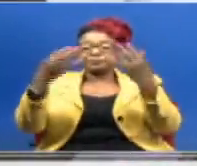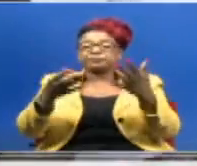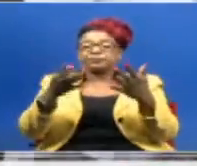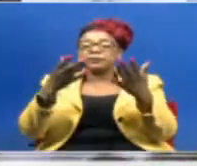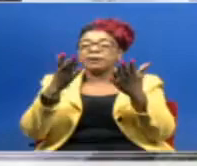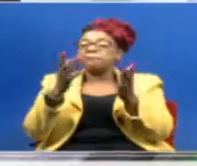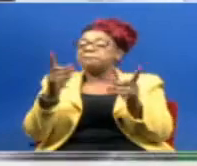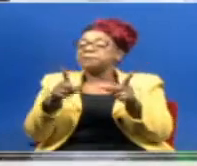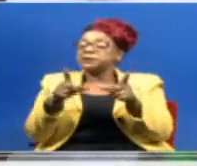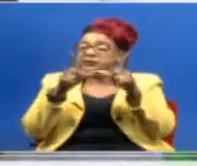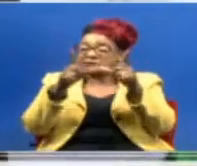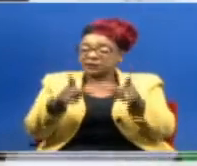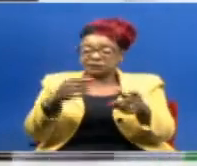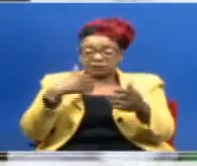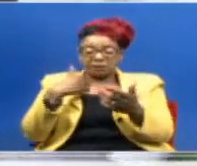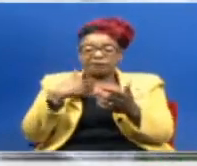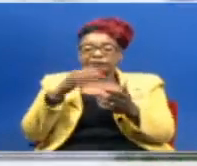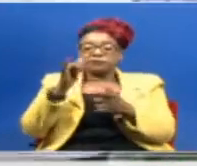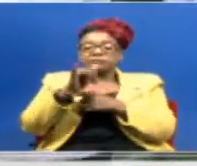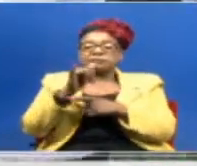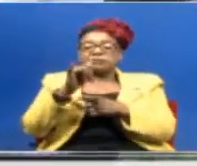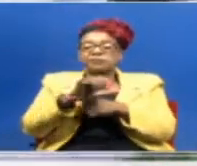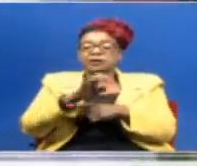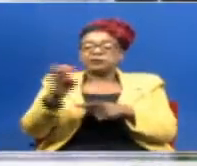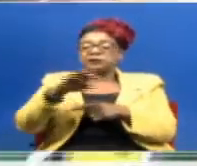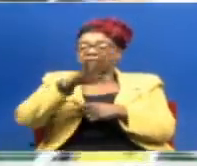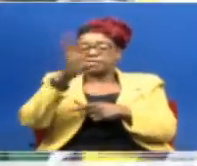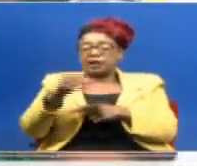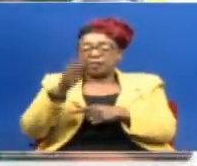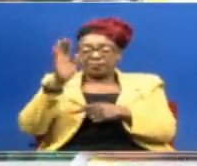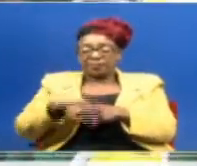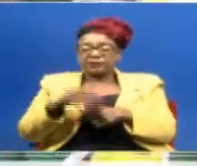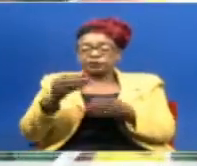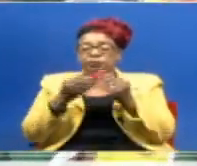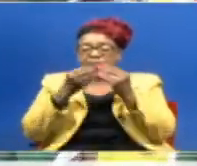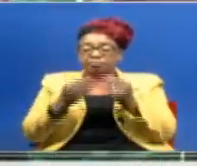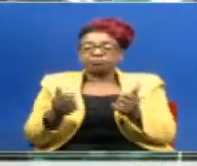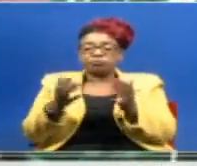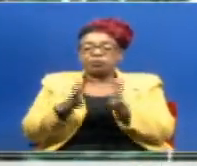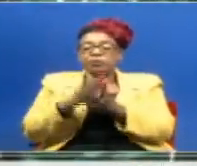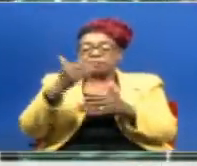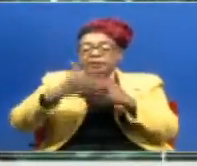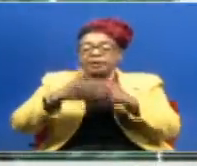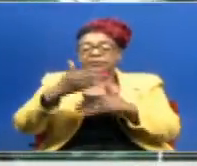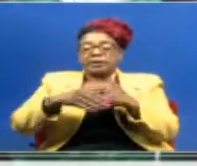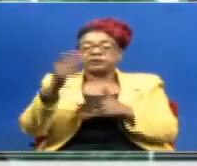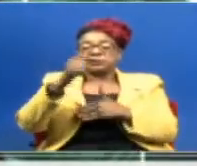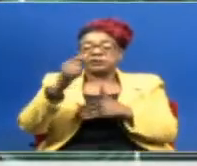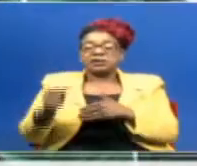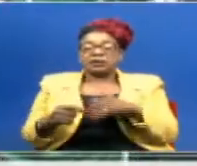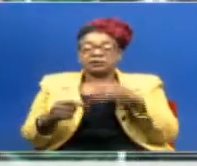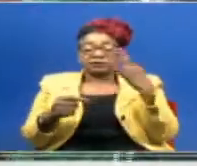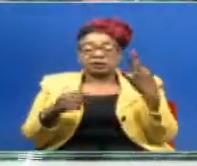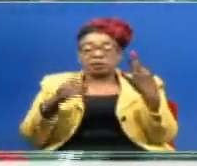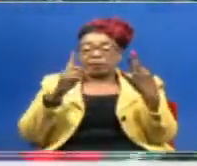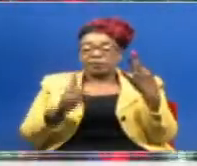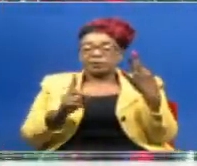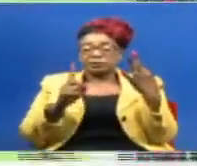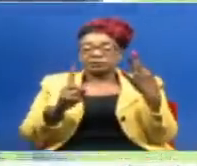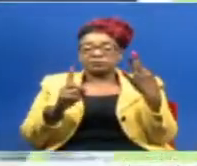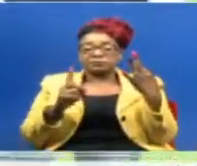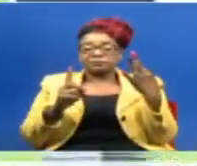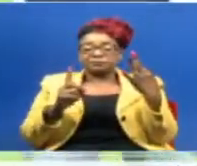kwa kuinua hadhi ya Kenya Afrika Mashariki licha ya kushindwa na majirani Tanzania seti 3-1 kwenye fainali.